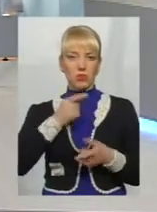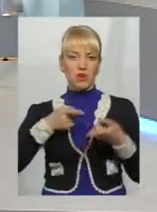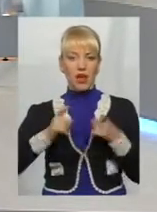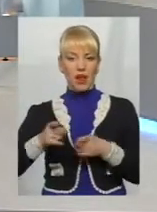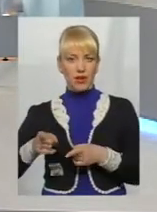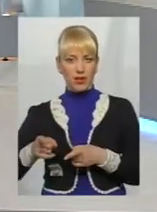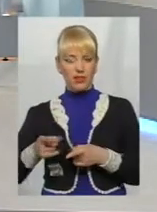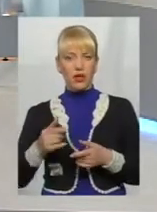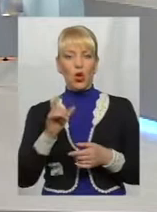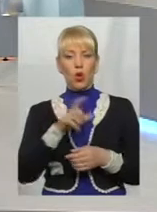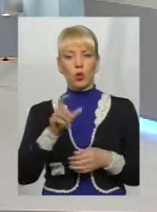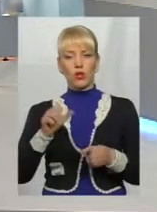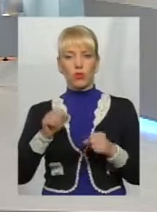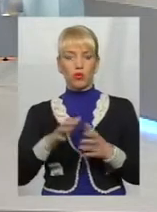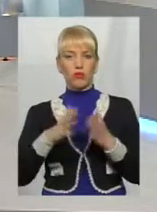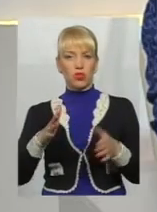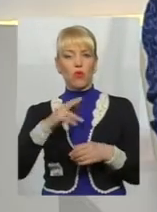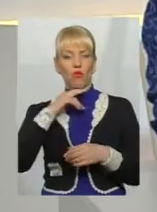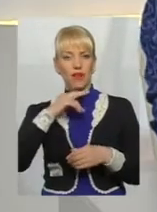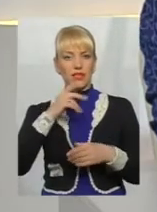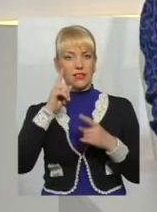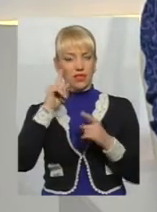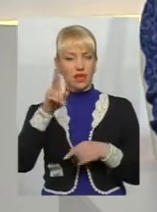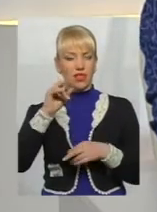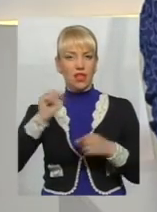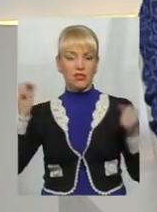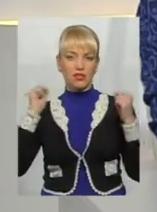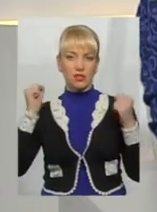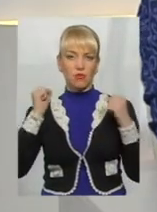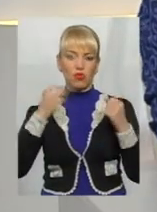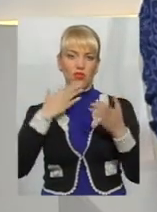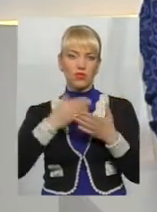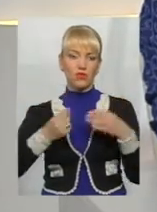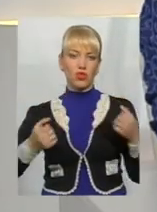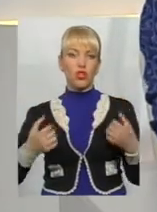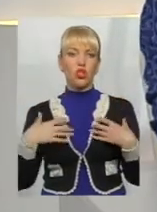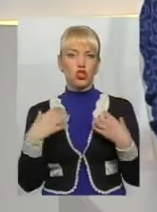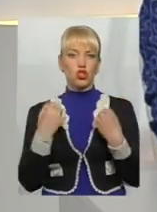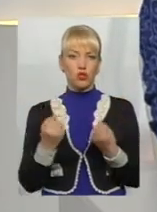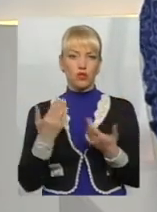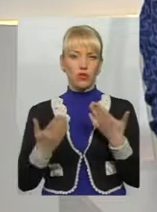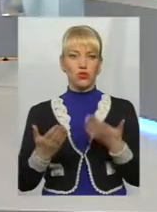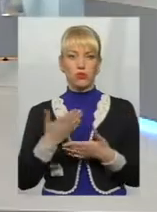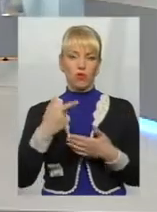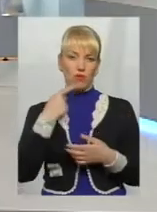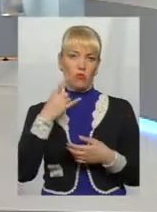реаліях люди більше уваги звертали на спорт, а відтак і на своє здоров'я, зокрема, якщо ми говоримо про